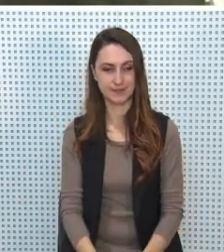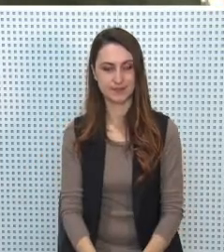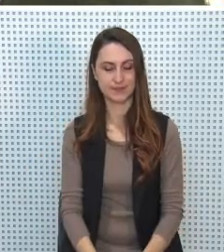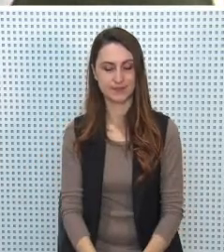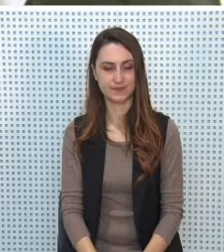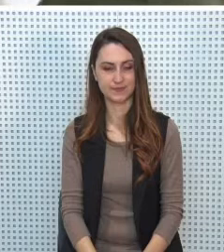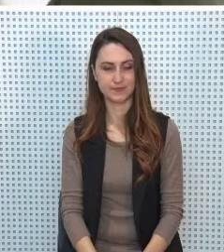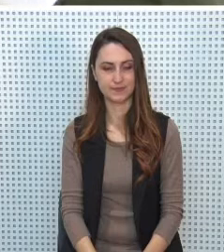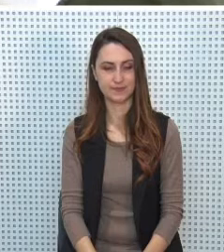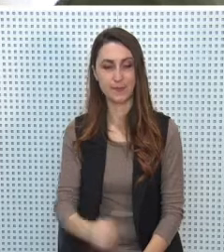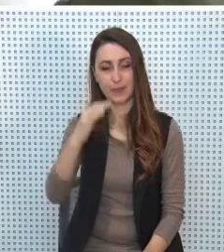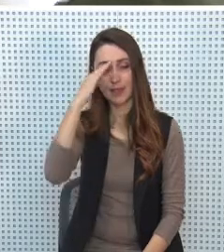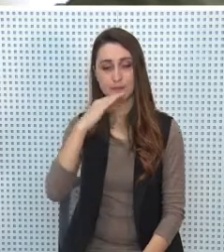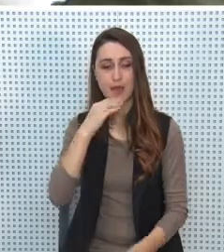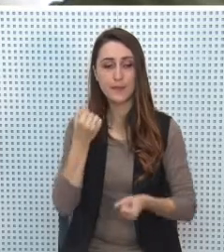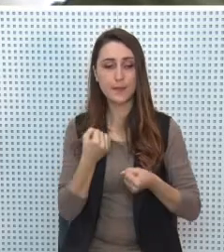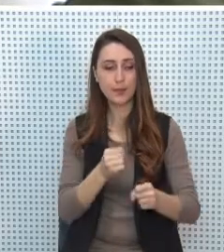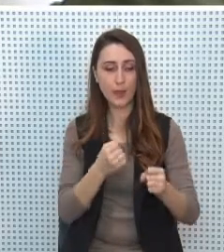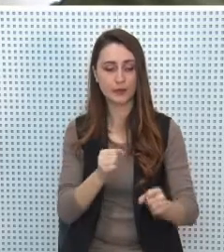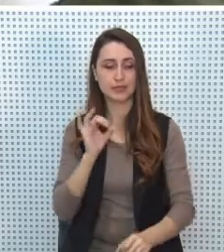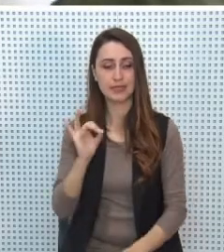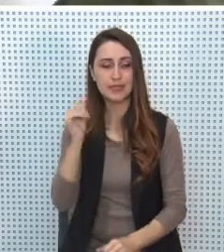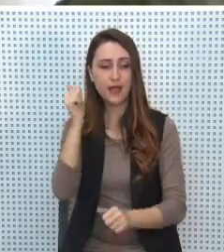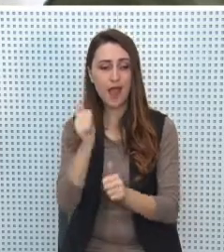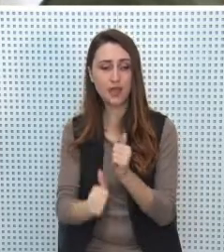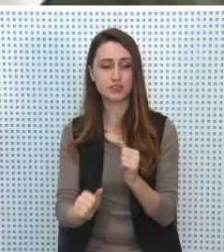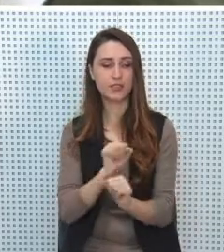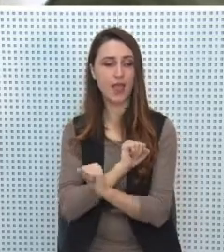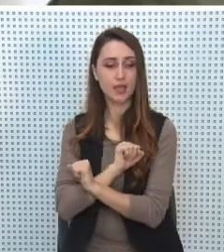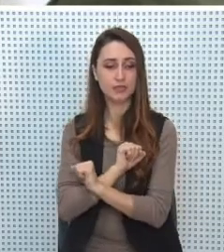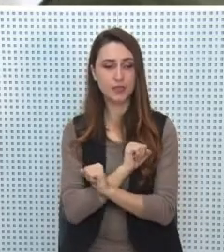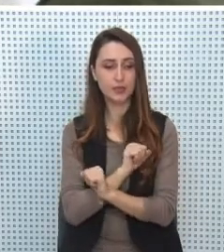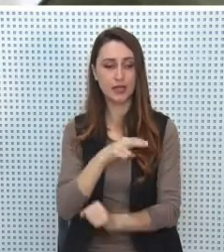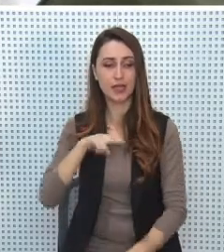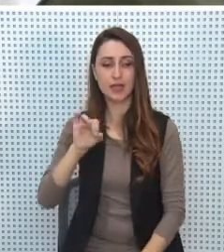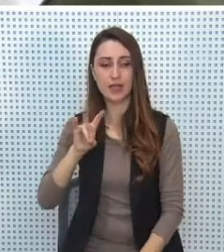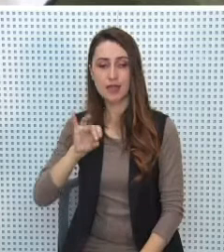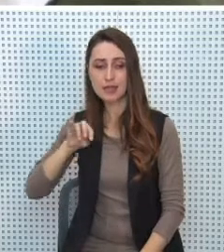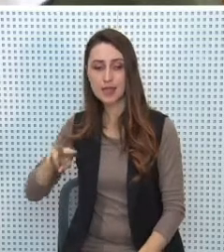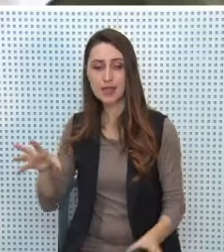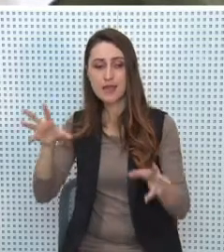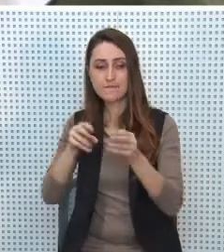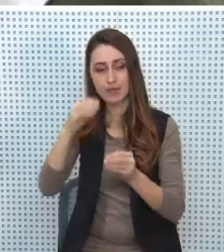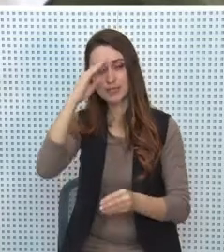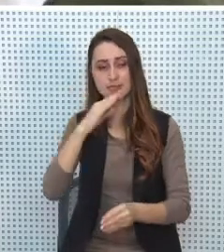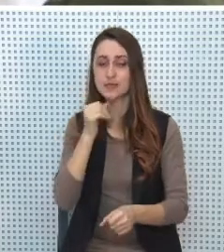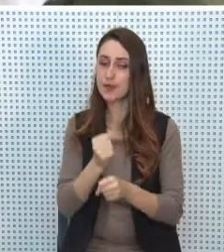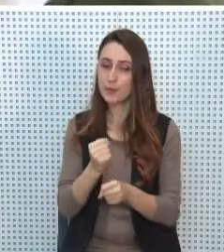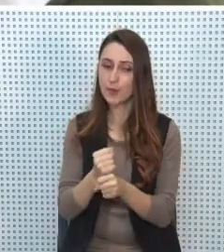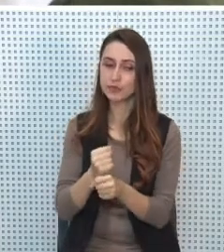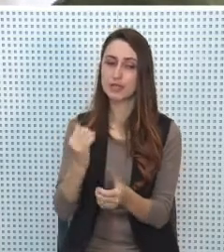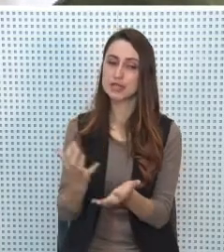Плотник. Плотник. Папа-плотник. И каждые... каникулы, Данил вместе с ним работает и зарабатывает уже